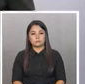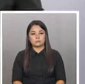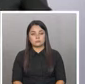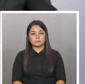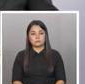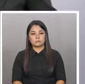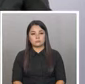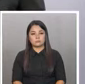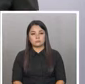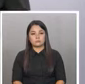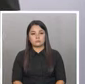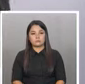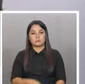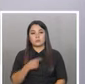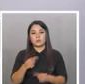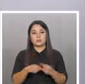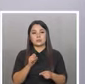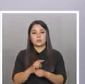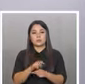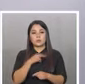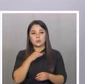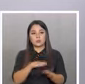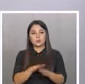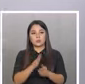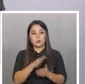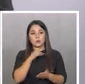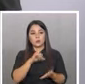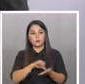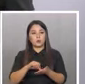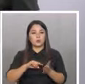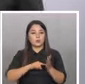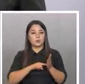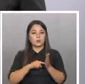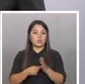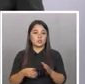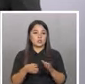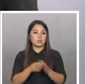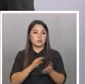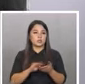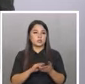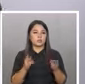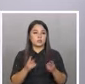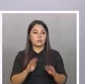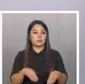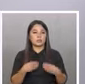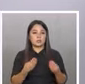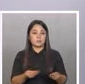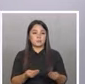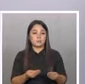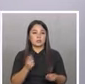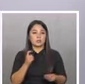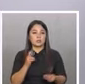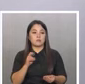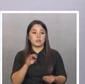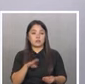жаздық. Ал балалар, келесі тапсырманы орындайық. Көп мүшені көбейткіштерге жіктеңіздер. Берілгені x